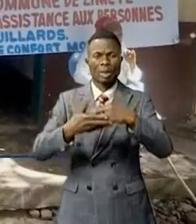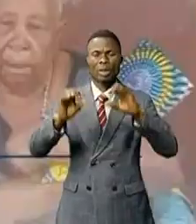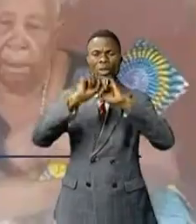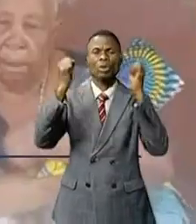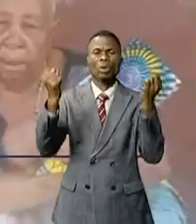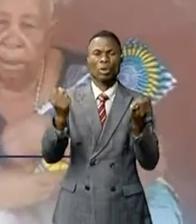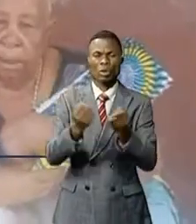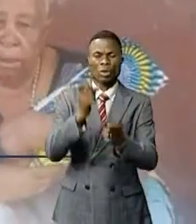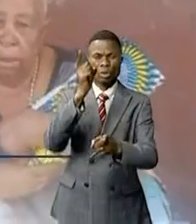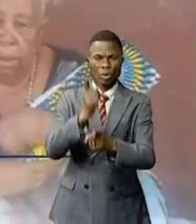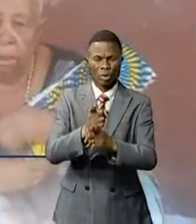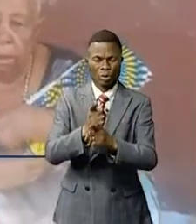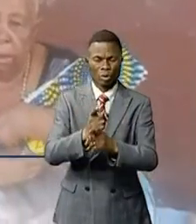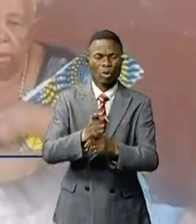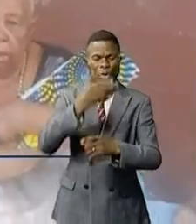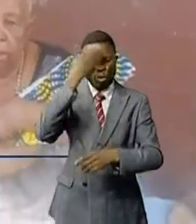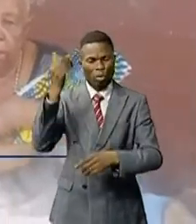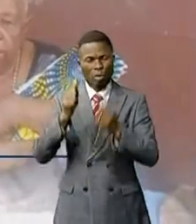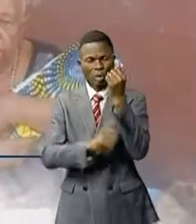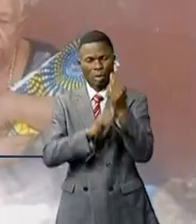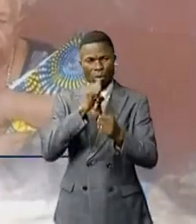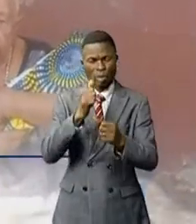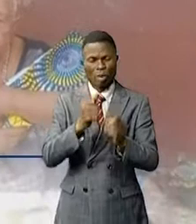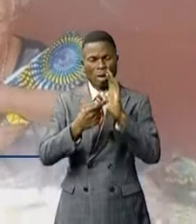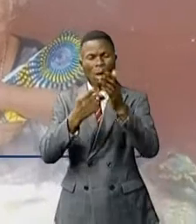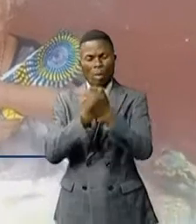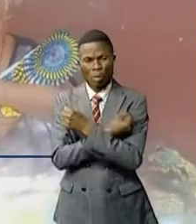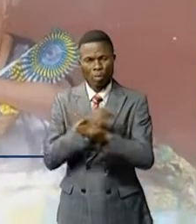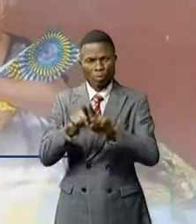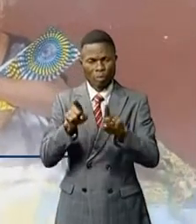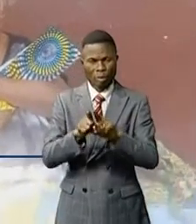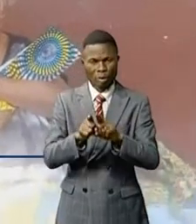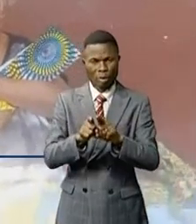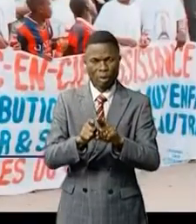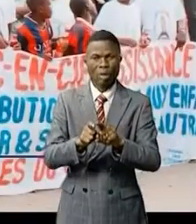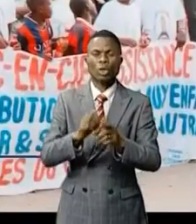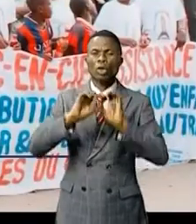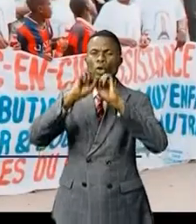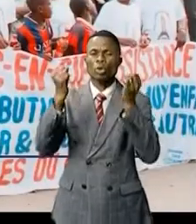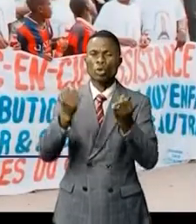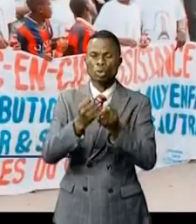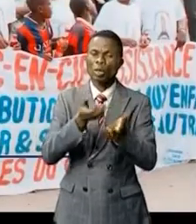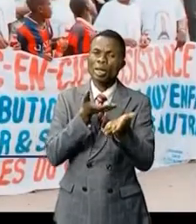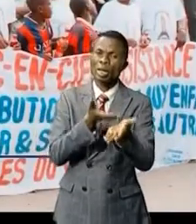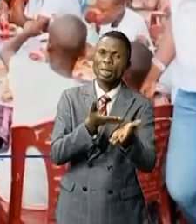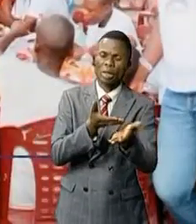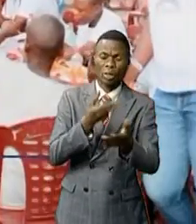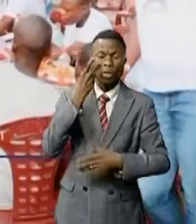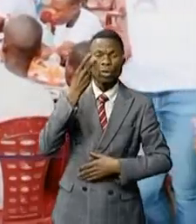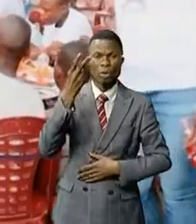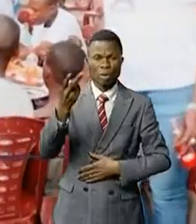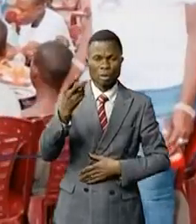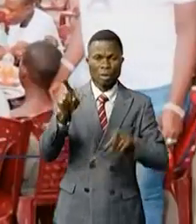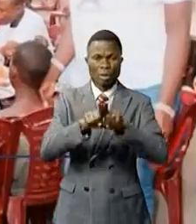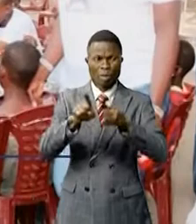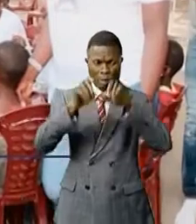société juste et reconnaissante. Être solidaire, c'est être le maillon d'une chaîne sociale pour accompagner une vision, celle du